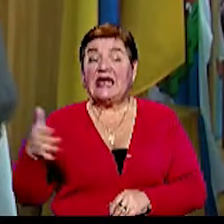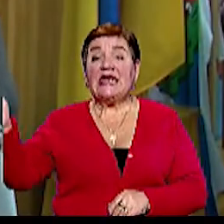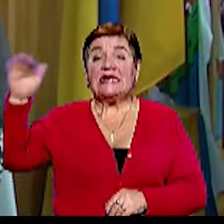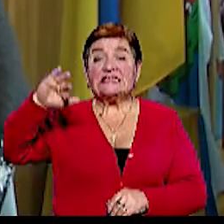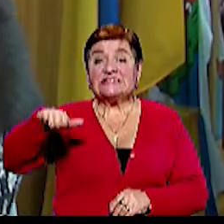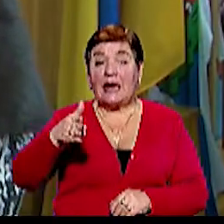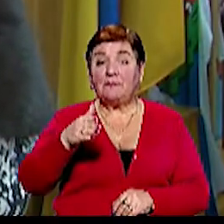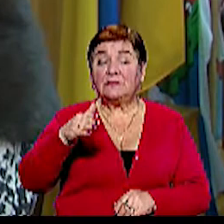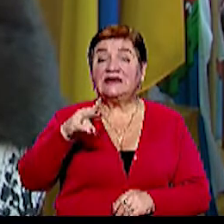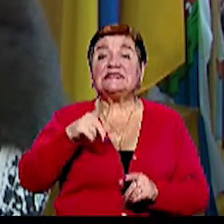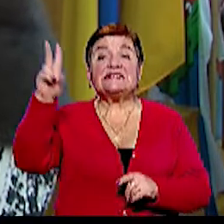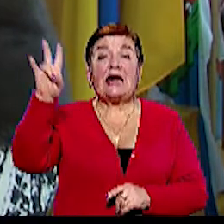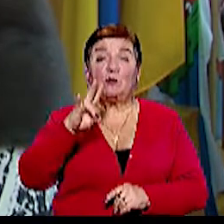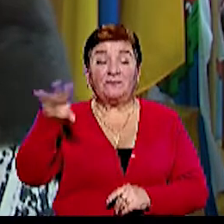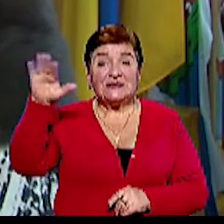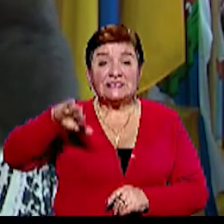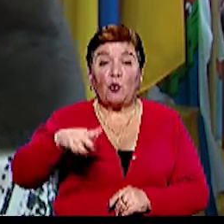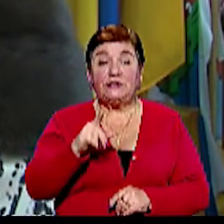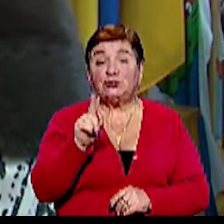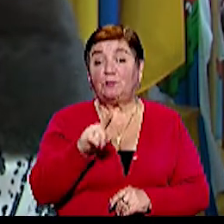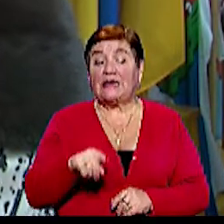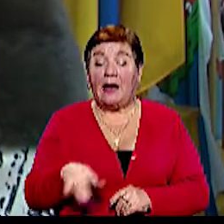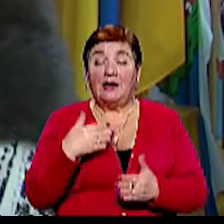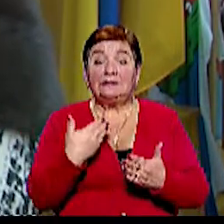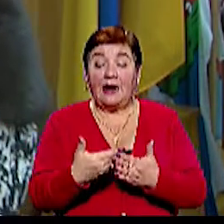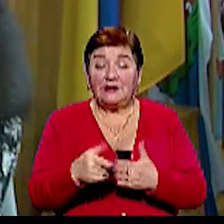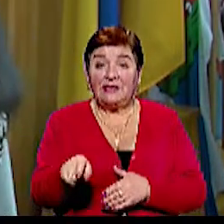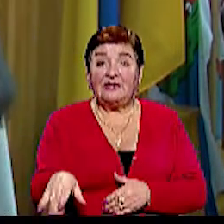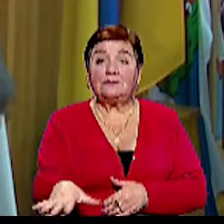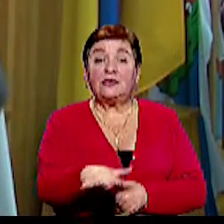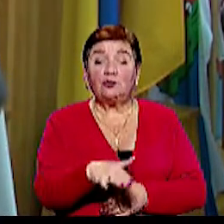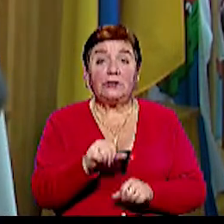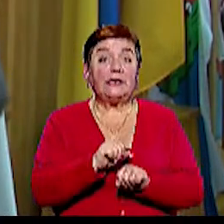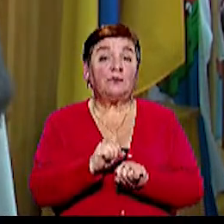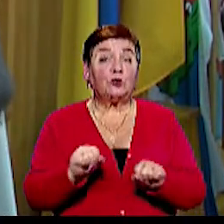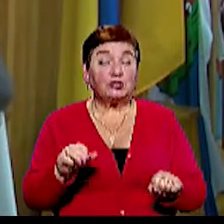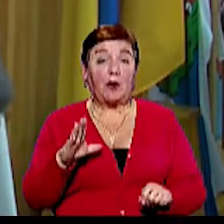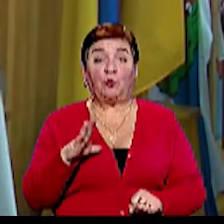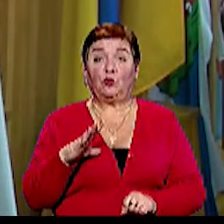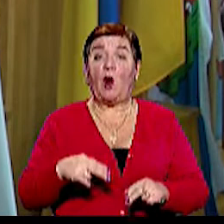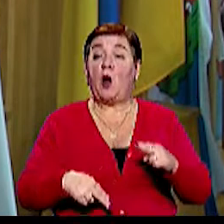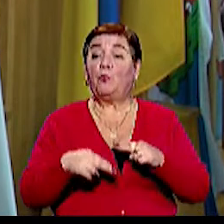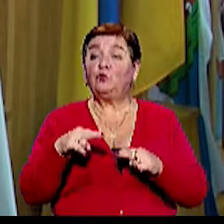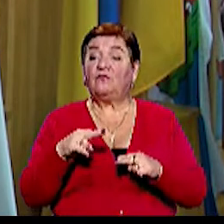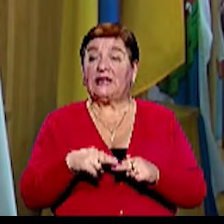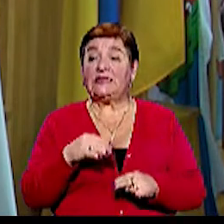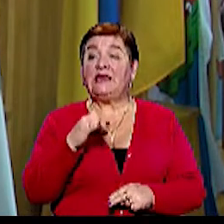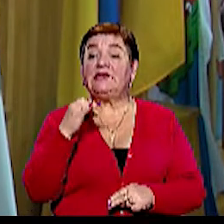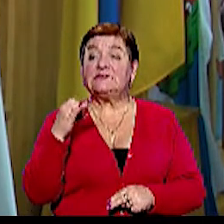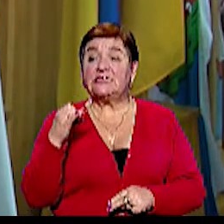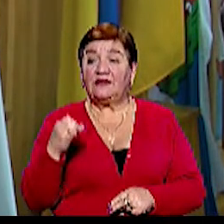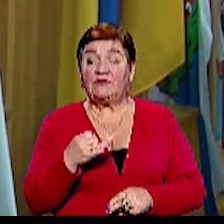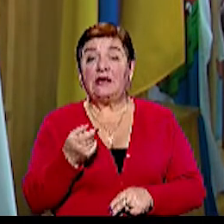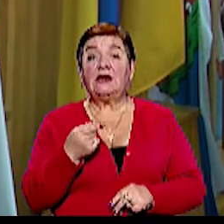в подальшому до кінця каденції, ну, на даній території взагалі не можна було подавати ніякі ініціативи